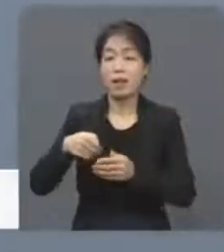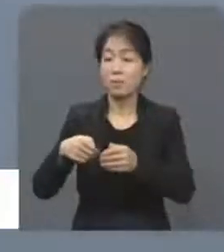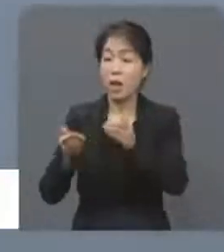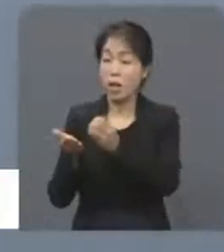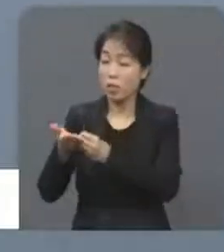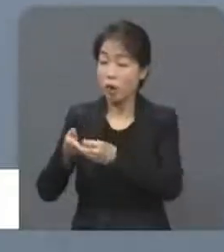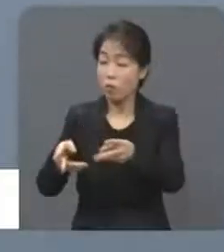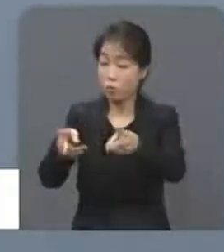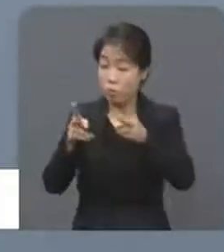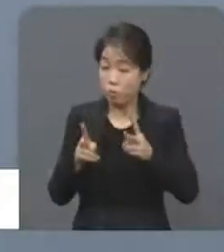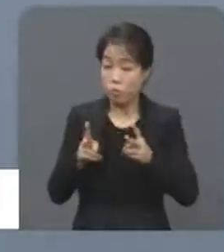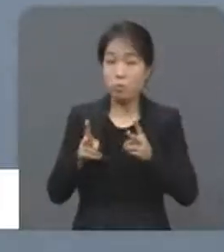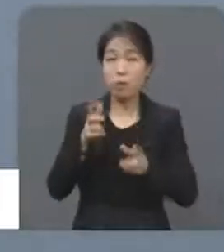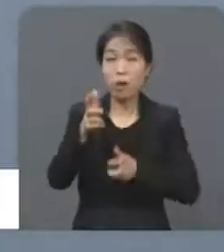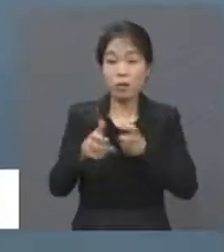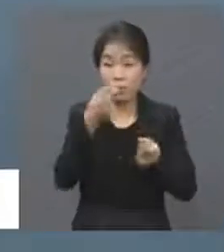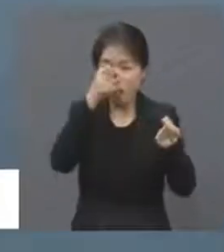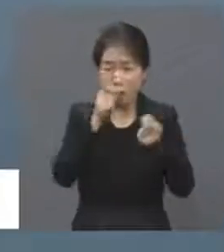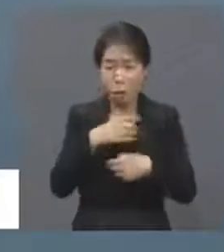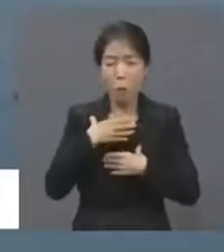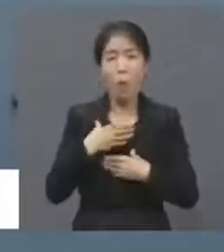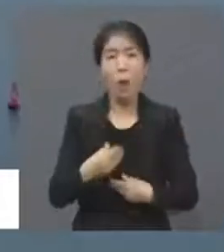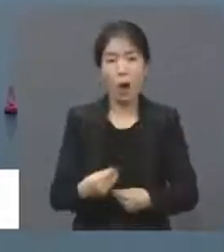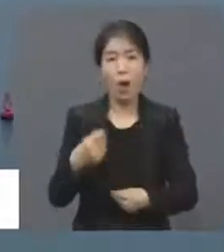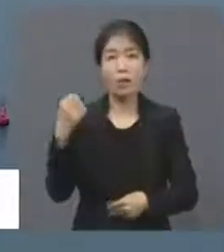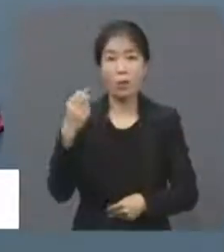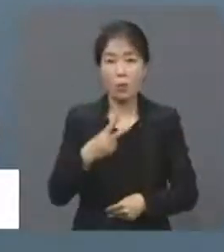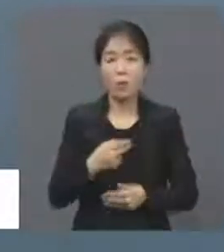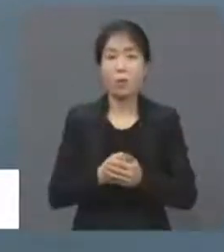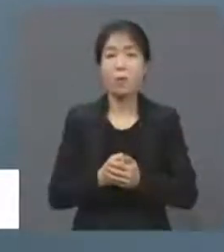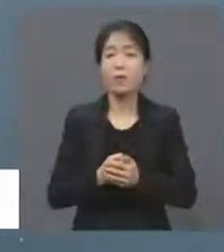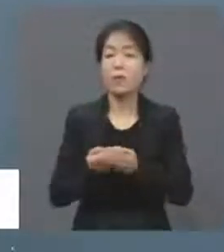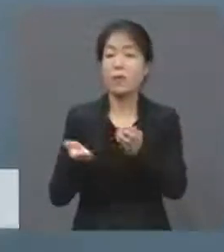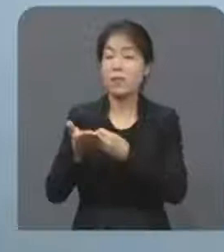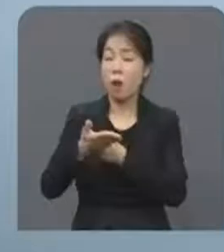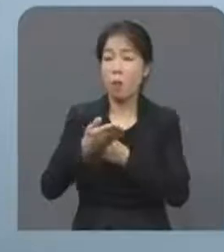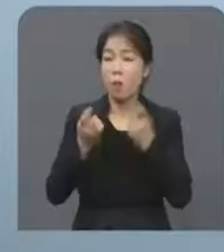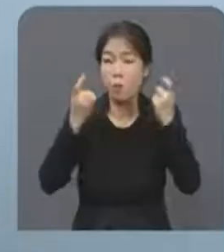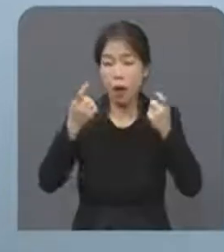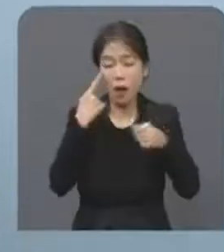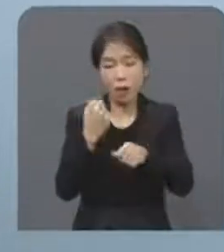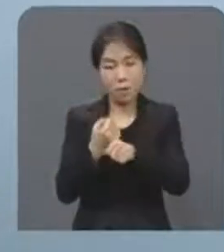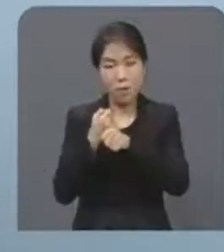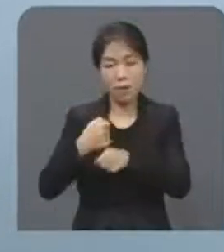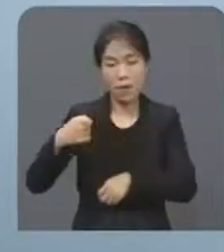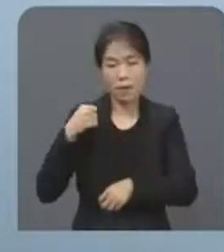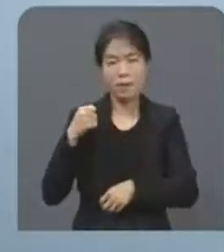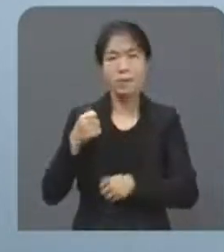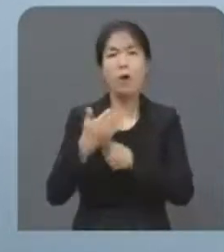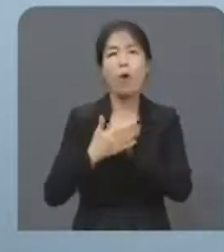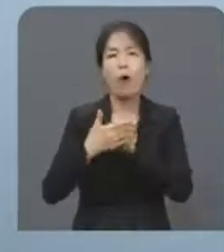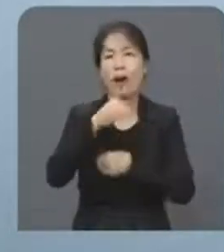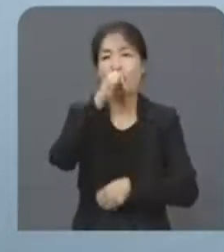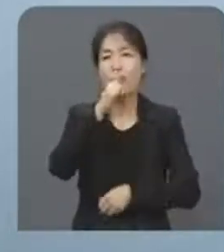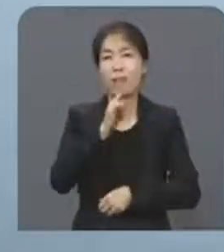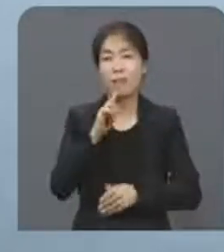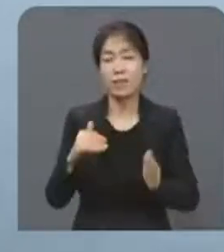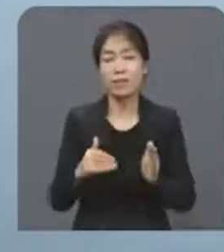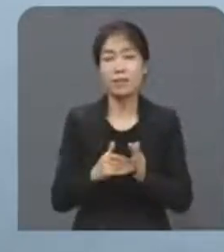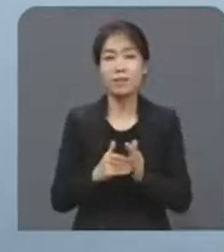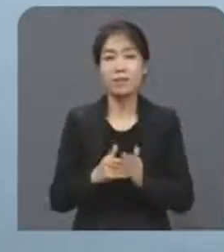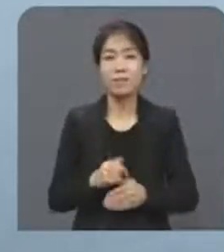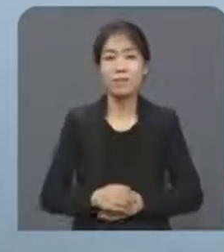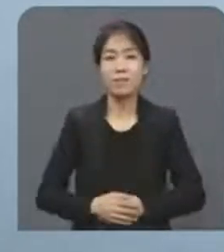사업이 접근성 개선으로 섬 주민들의 편리함은 물론 섬 관광 자원 개발에도 원동력이 되고 있습니다 kbs 유스